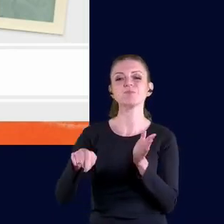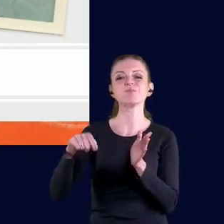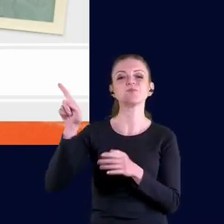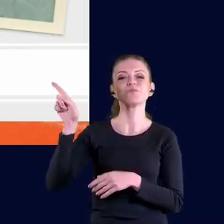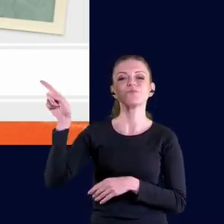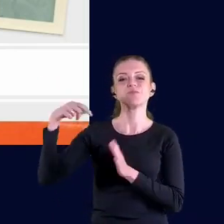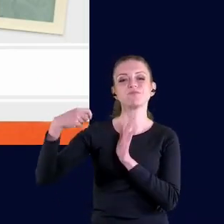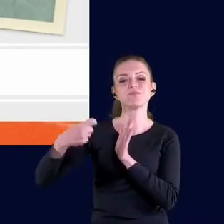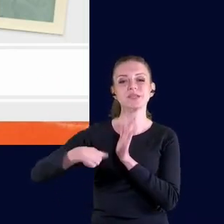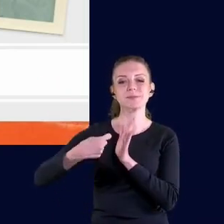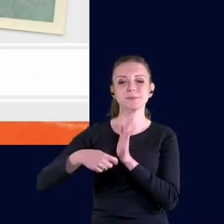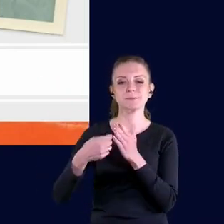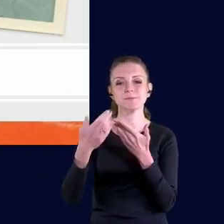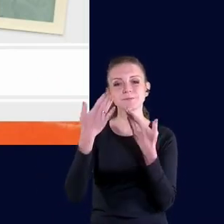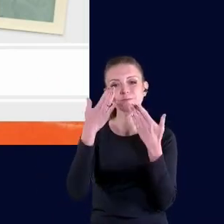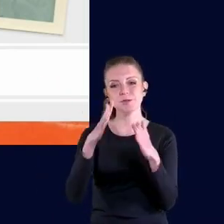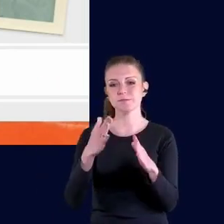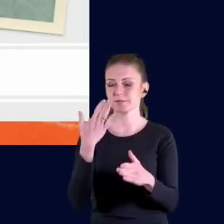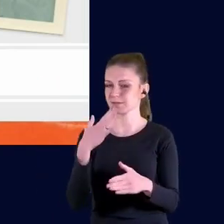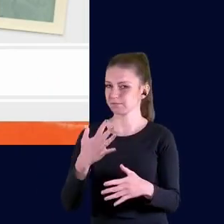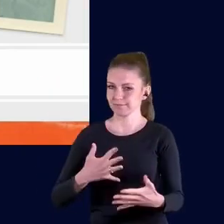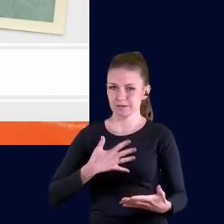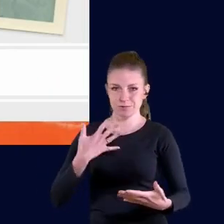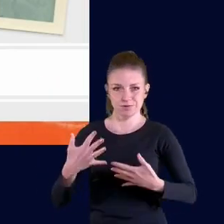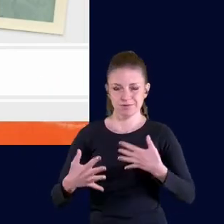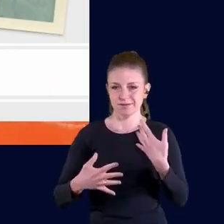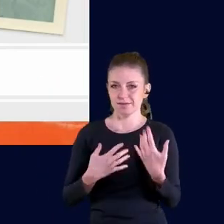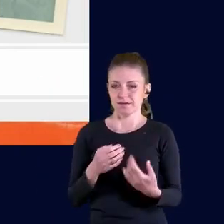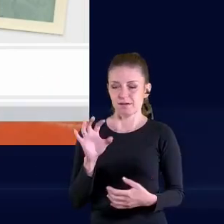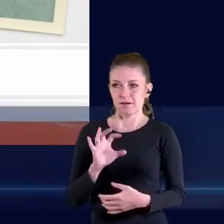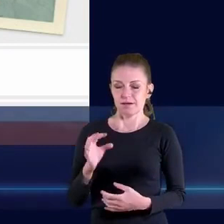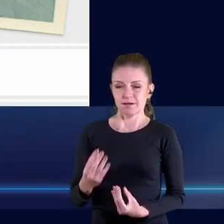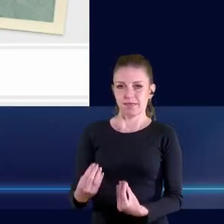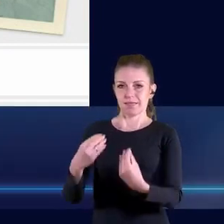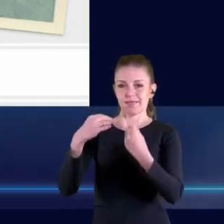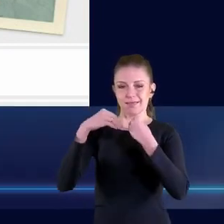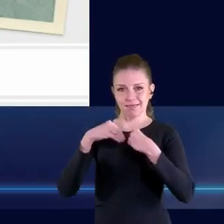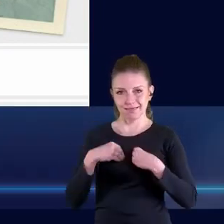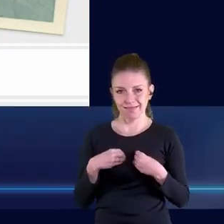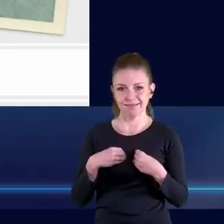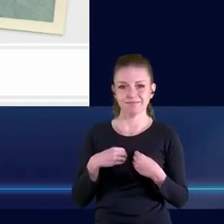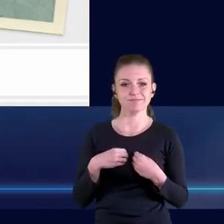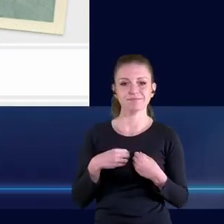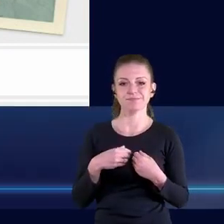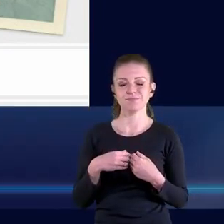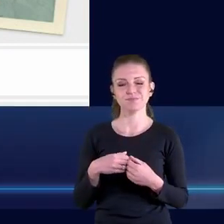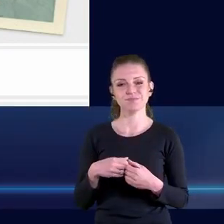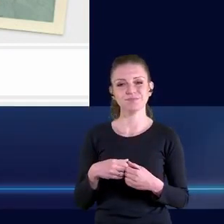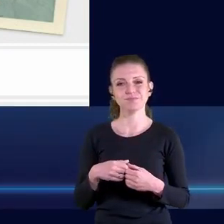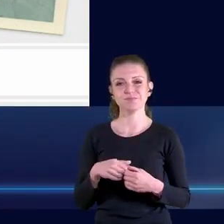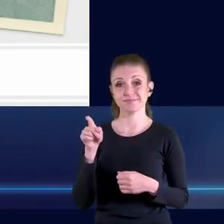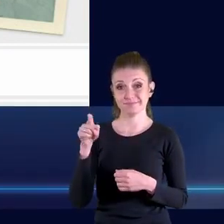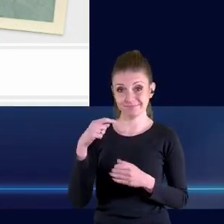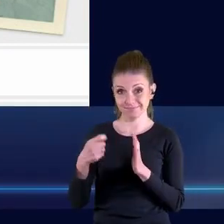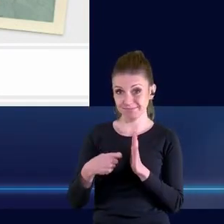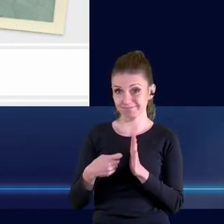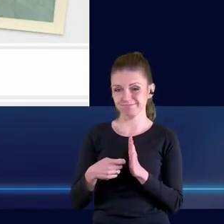pokazuje w sposób bardzo emocjonalny w sposób poruszający